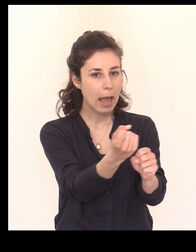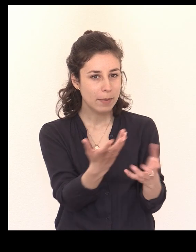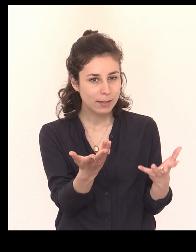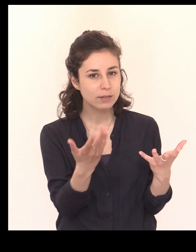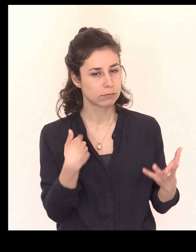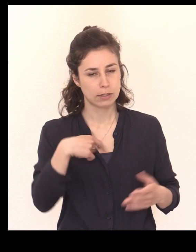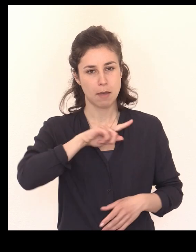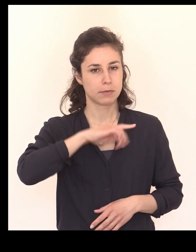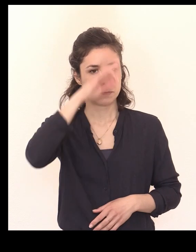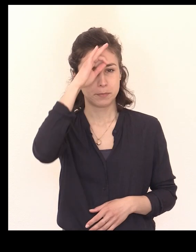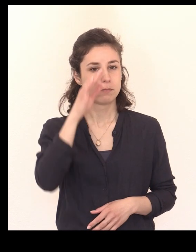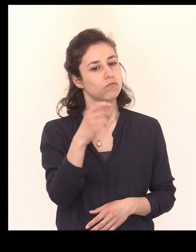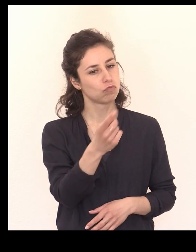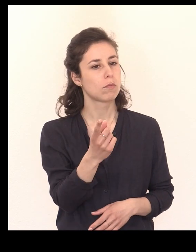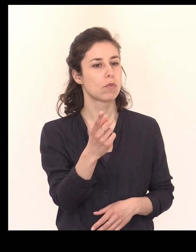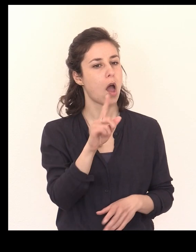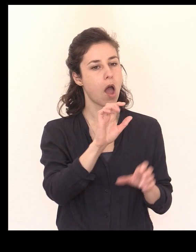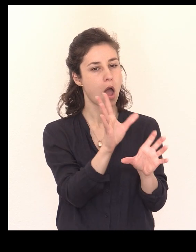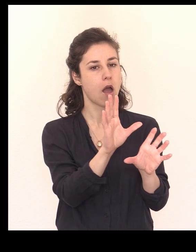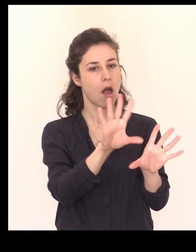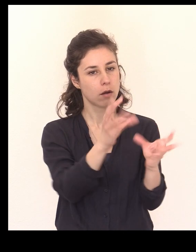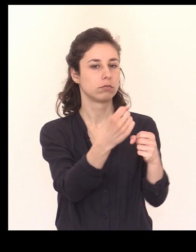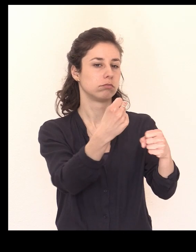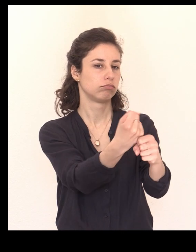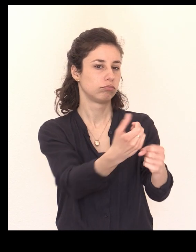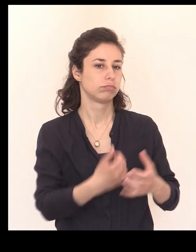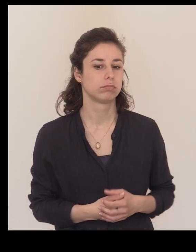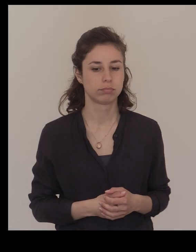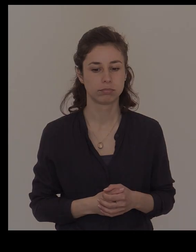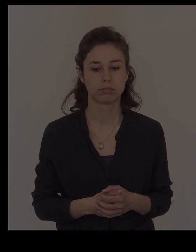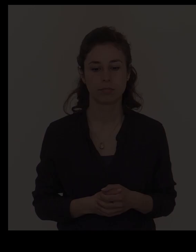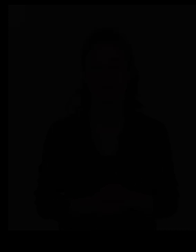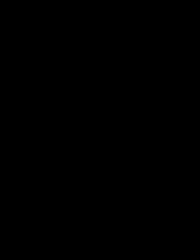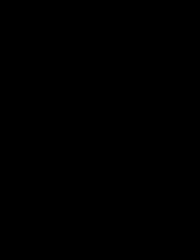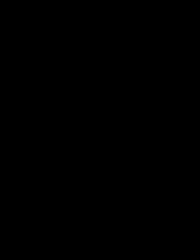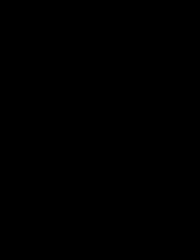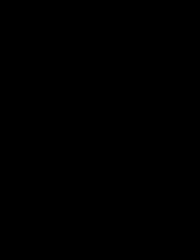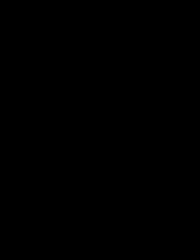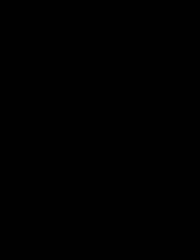da keine Ahnung von. Ja, dann macht er die Blumen immer alle fertig.